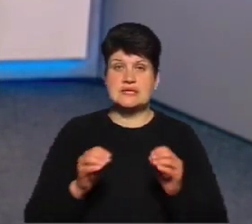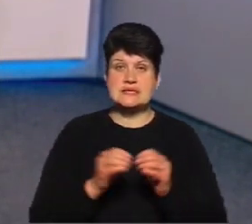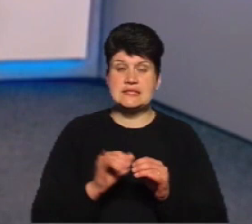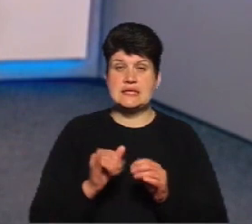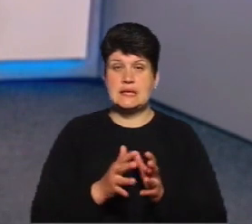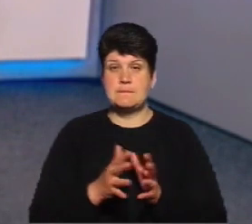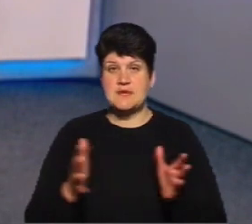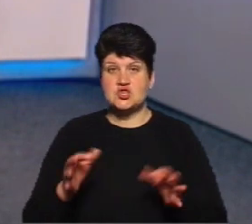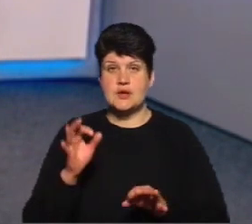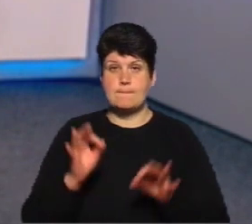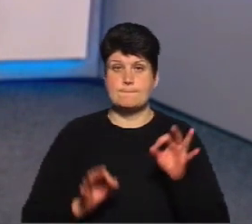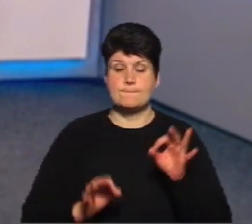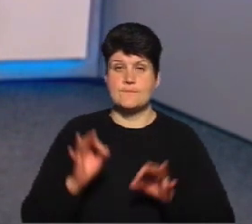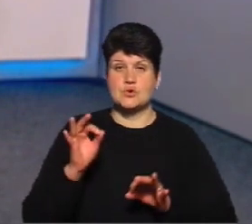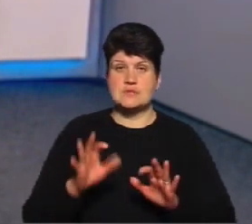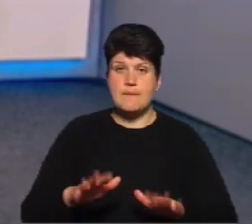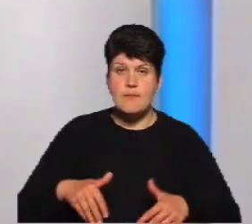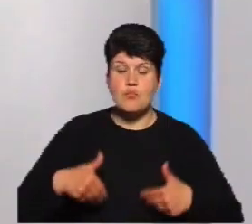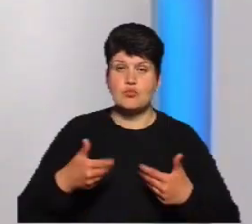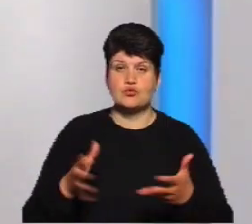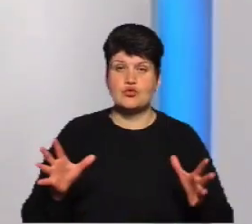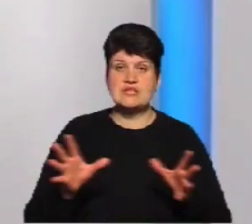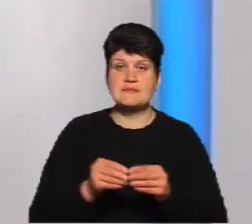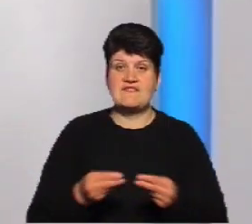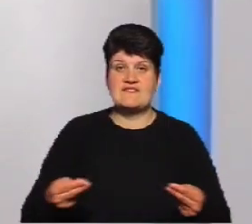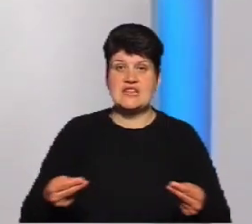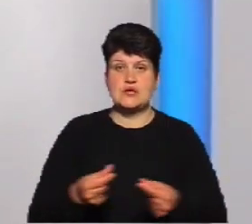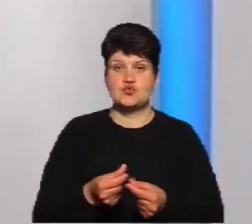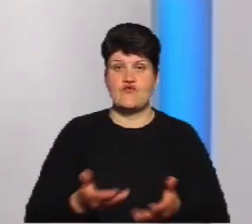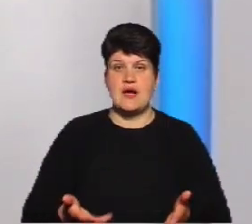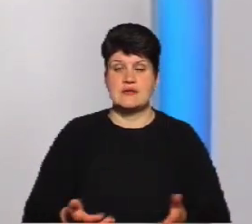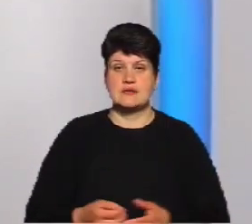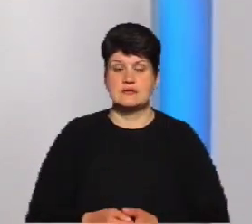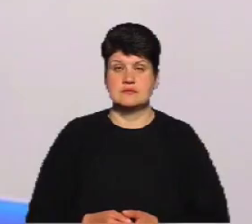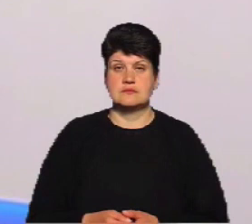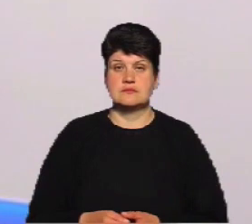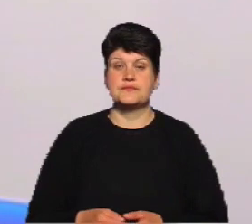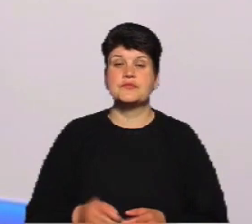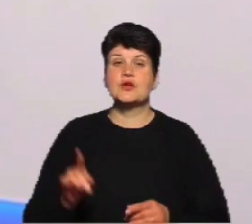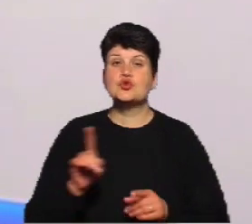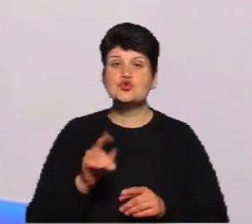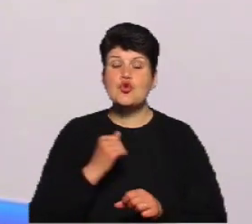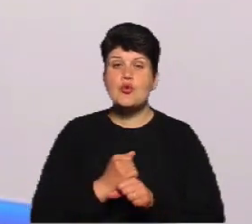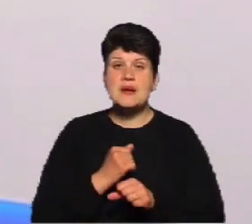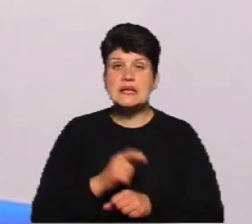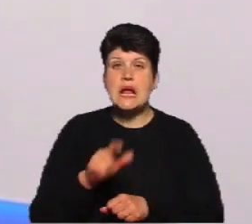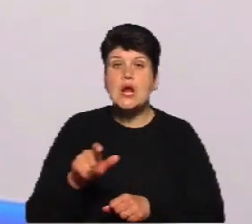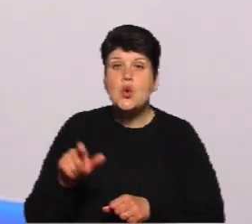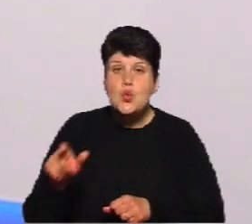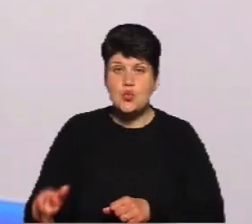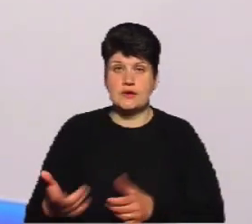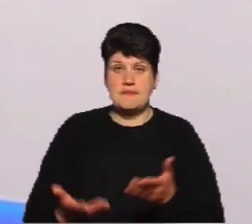процент пропонує співфінансування. Що робити самим людям, мешканцям, які, для